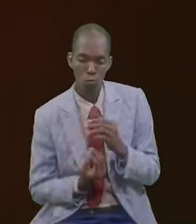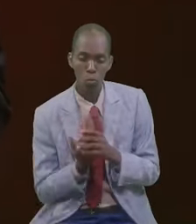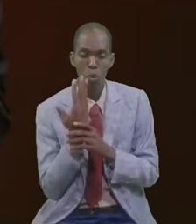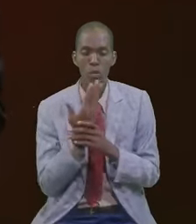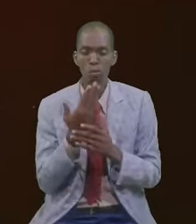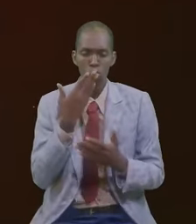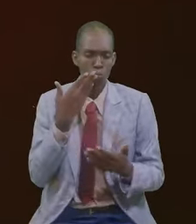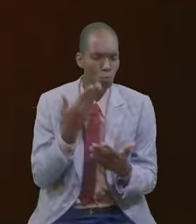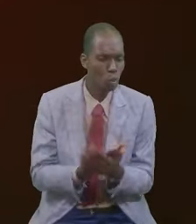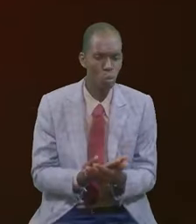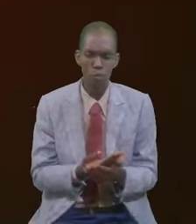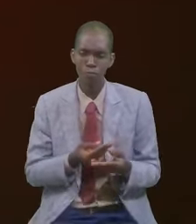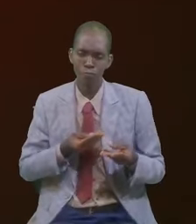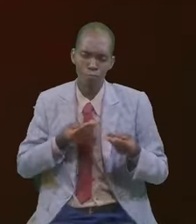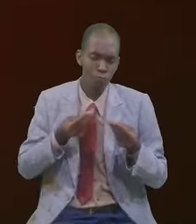fruits